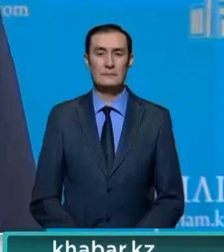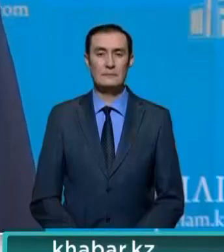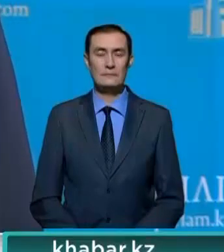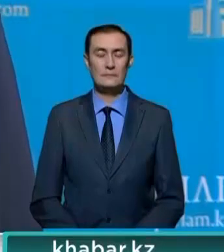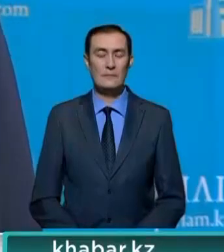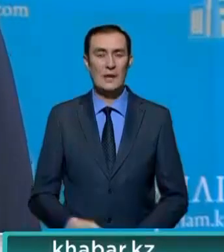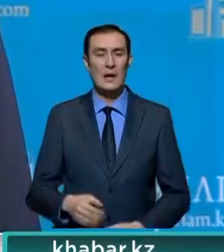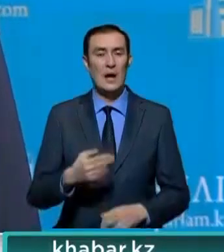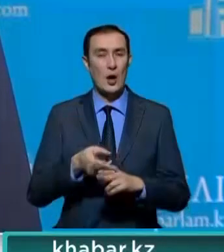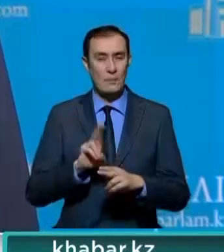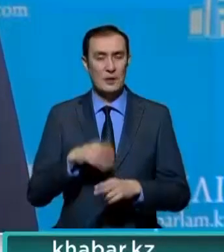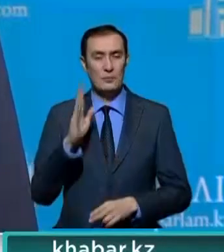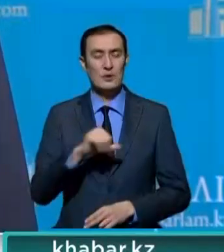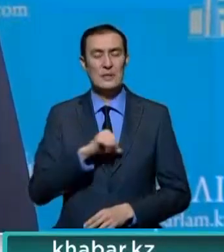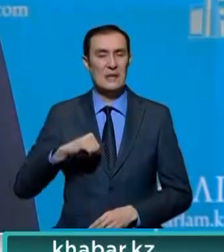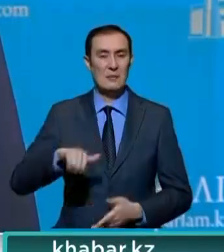Это президент объявит.